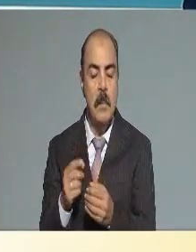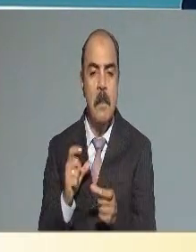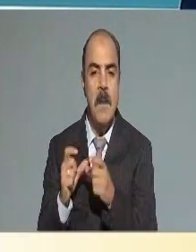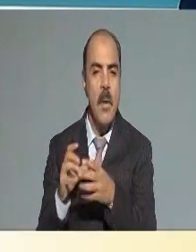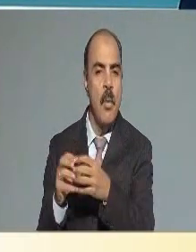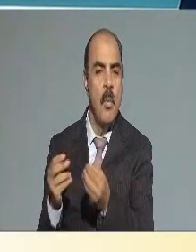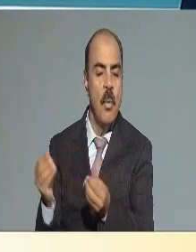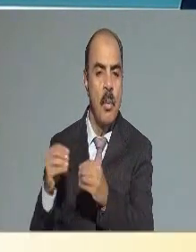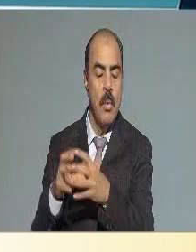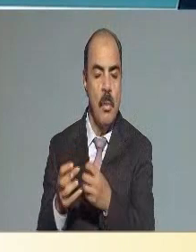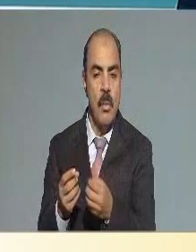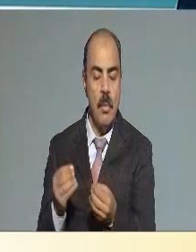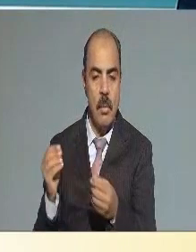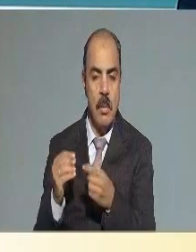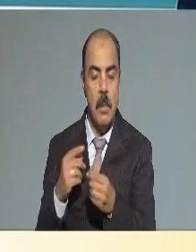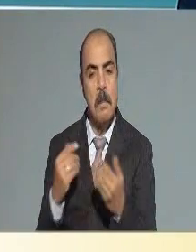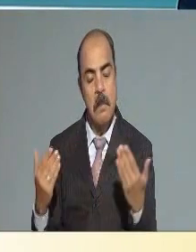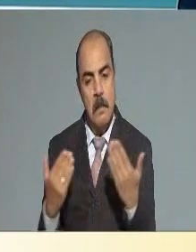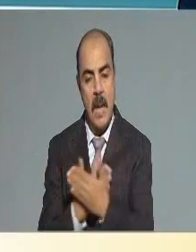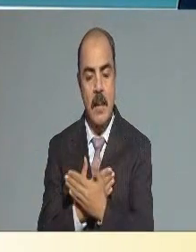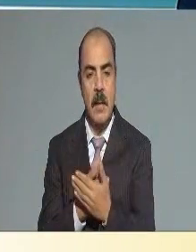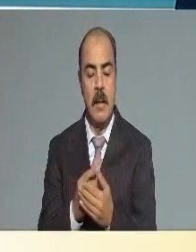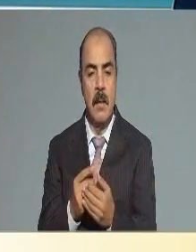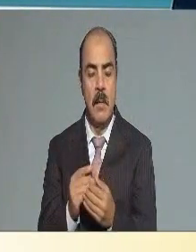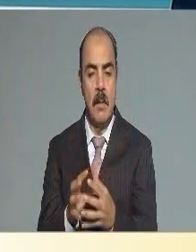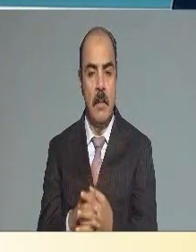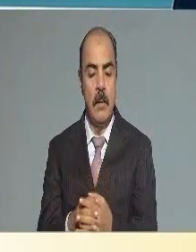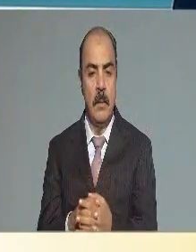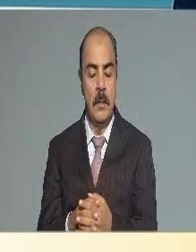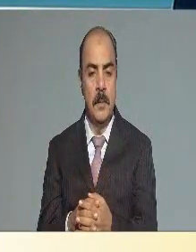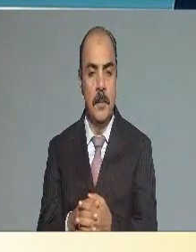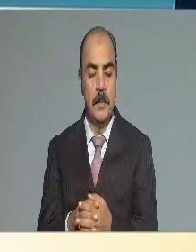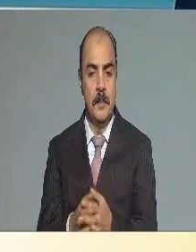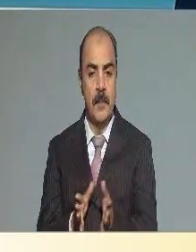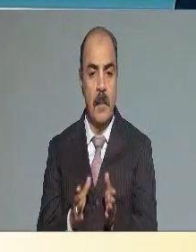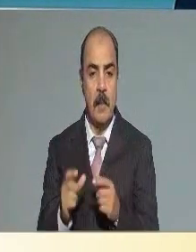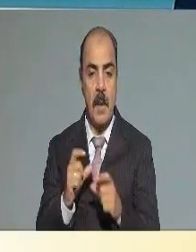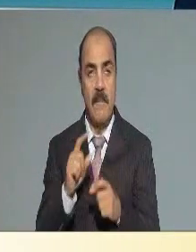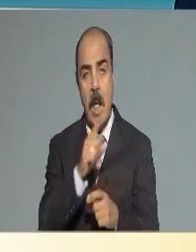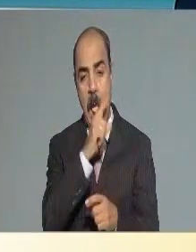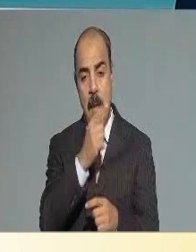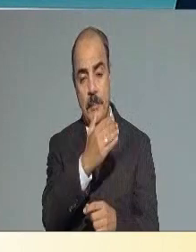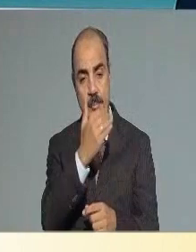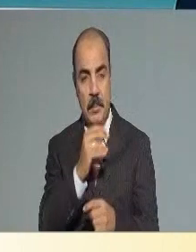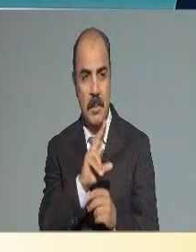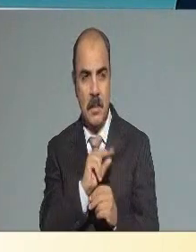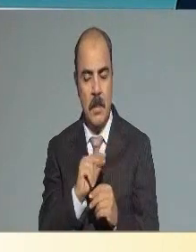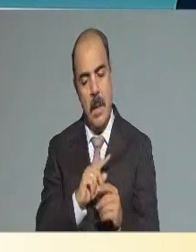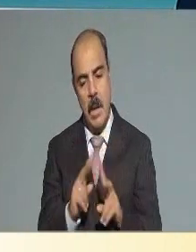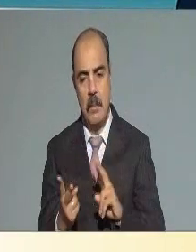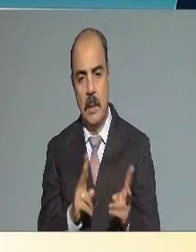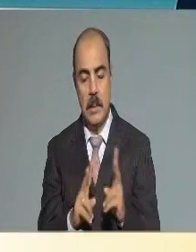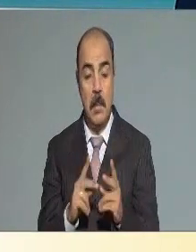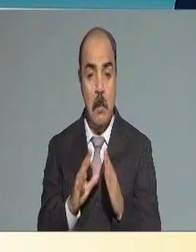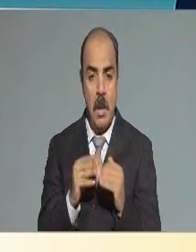أنه يبقى بديل عن البريتن وودز انستيتيوشنز أو البنك الدولي. مصر من الدول